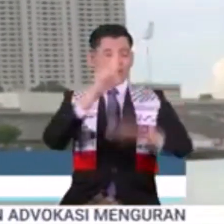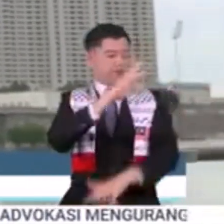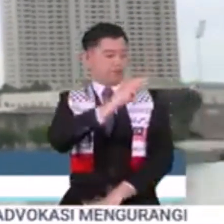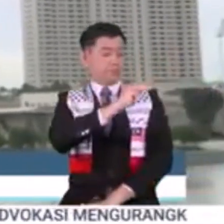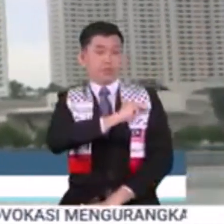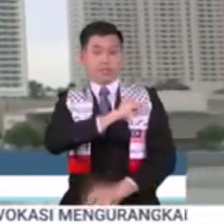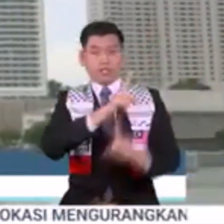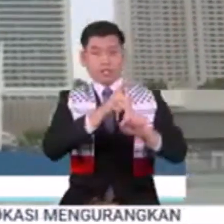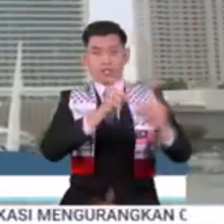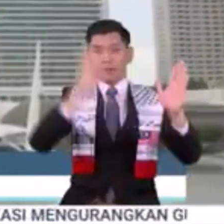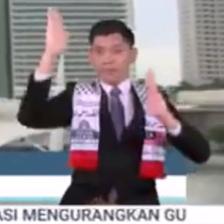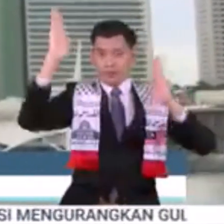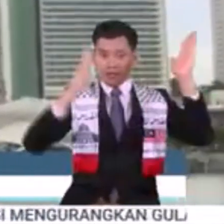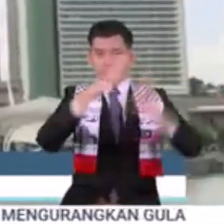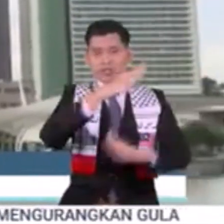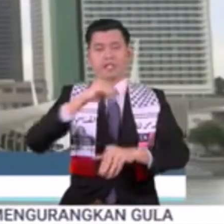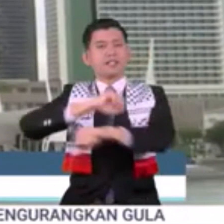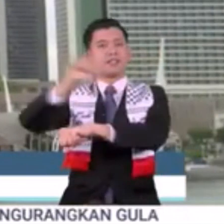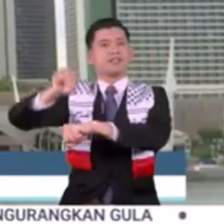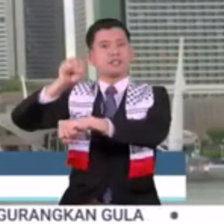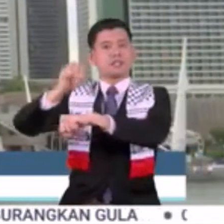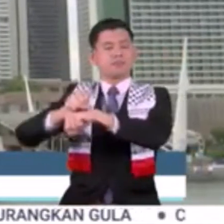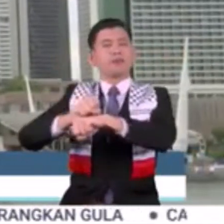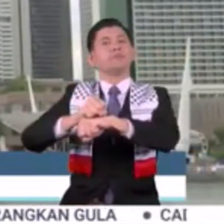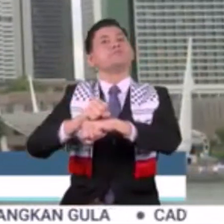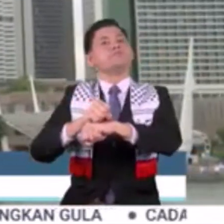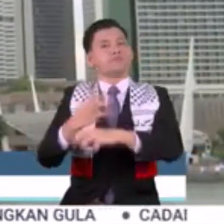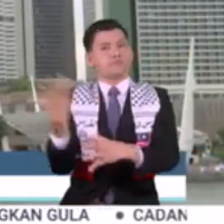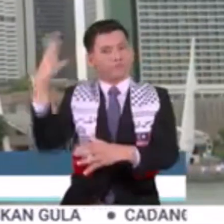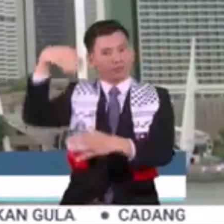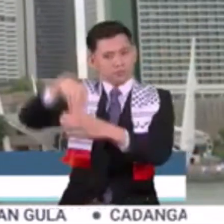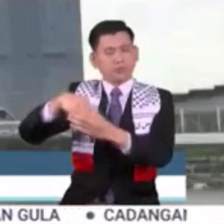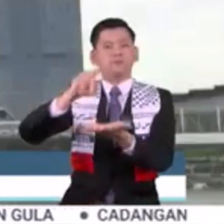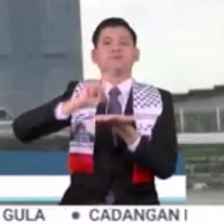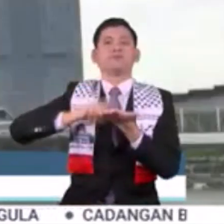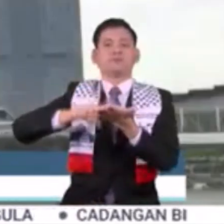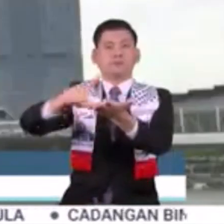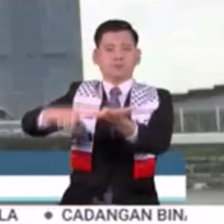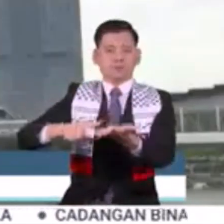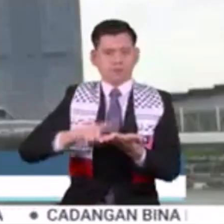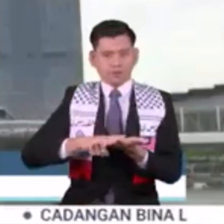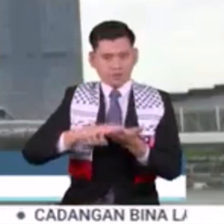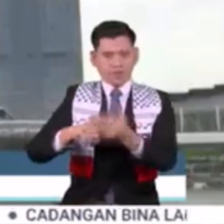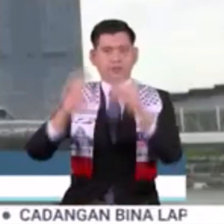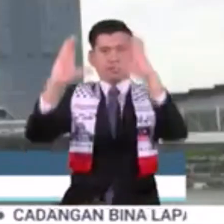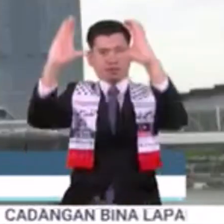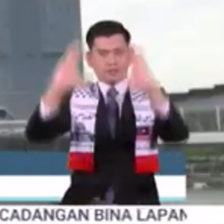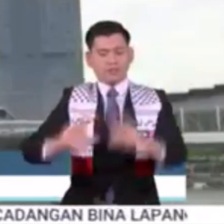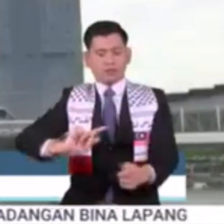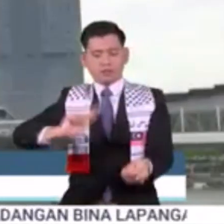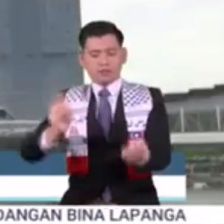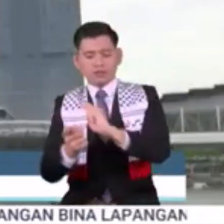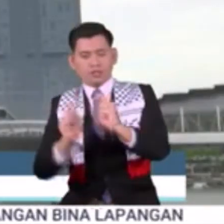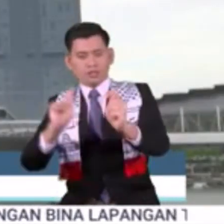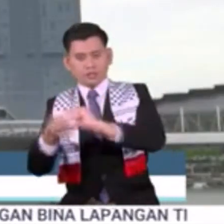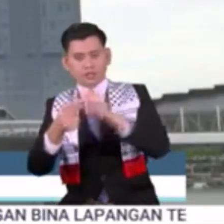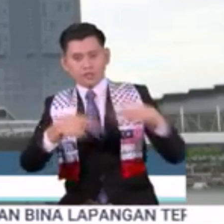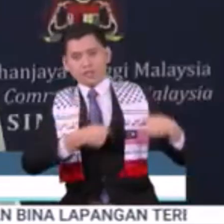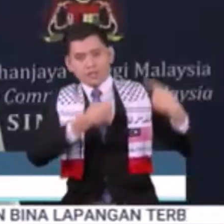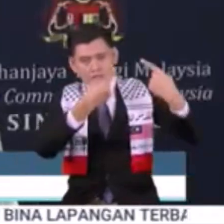Malaysia dan Singapura terlibat dalam sesi perbincangan tahunan ini yang dihoskan secara bergilir-gilir sejak 2007.